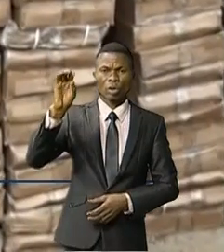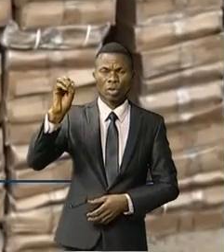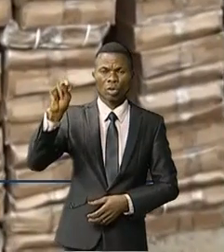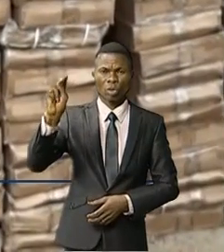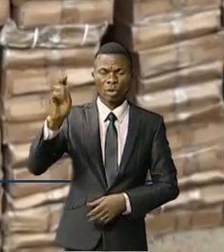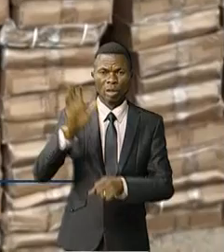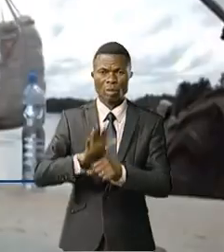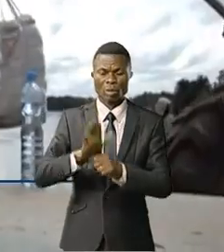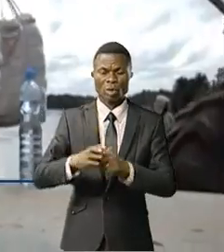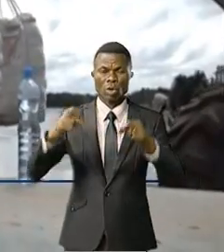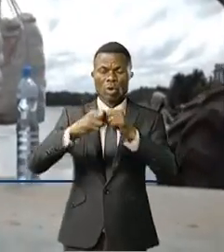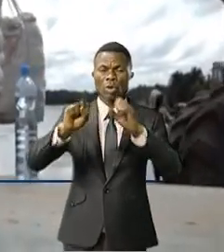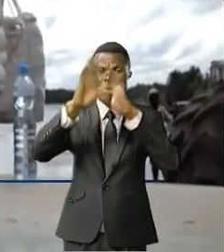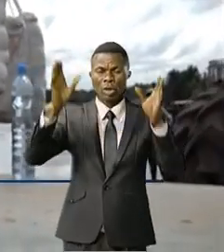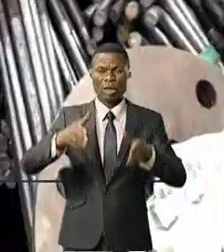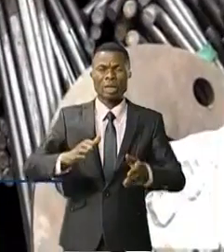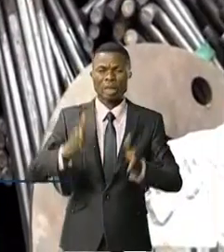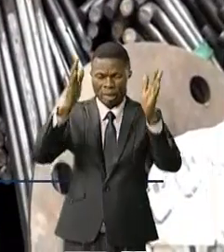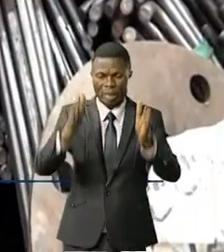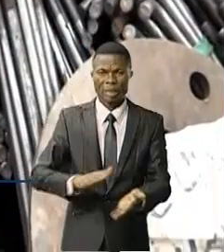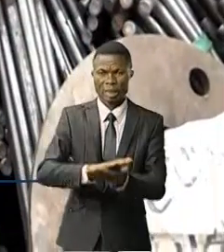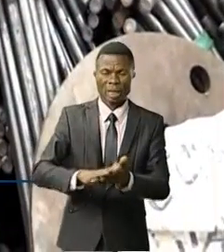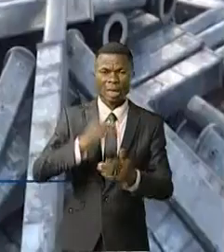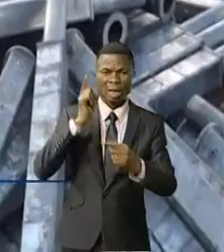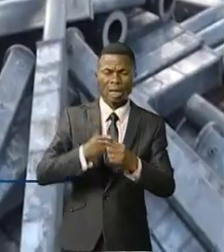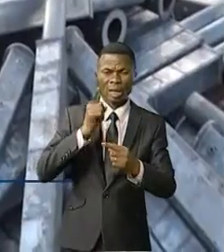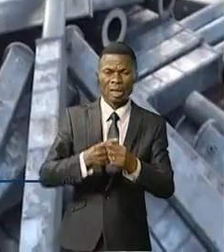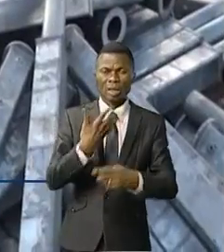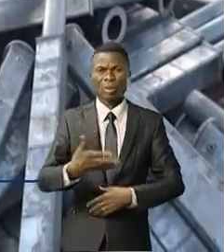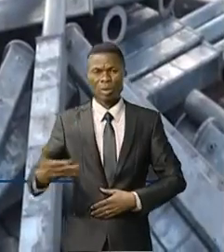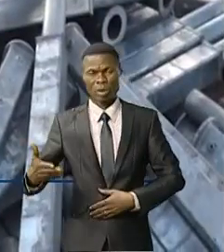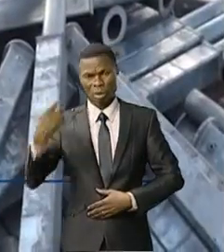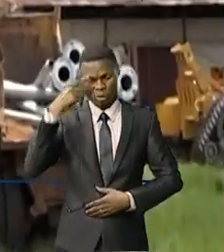plusieurs lampadaires, sacs de ciment, barres de fer, matériel pour le